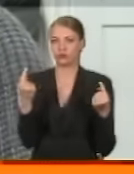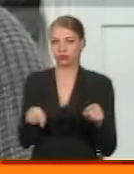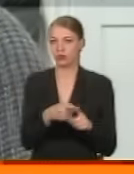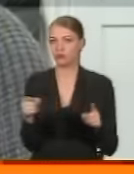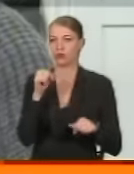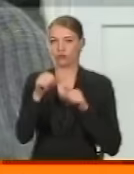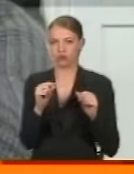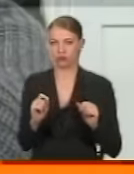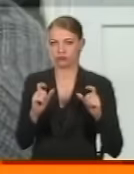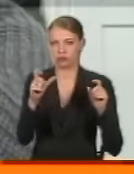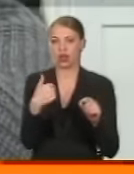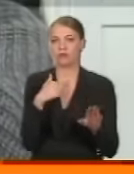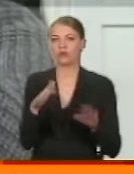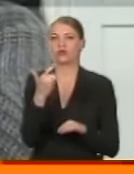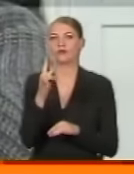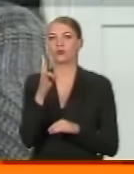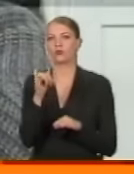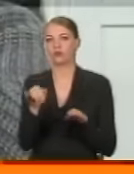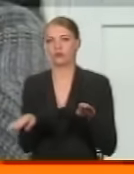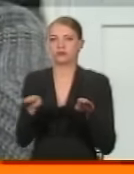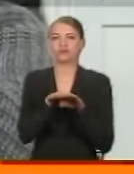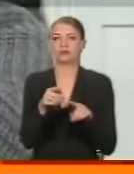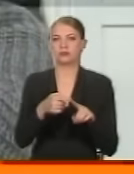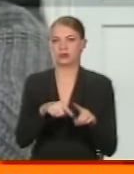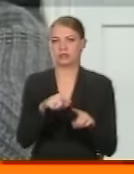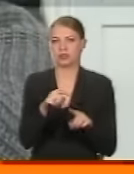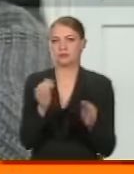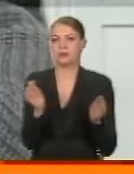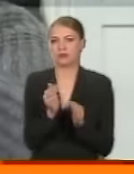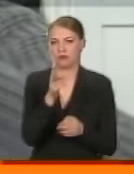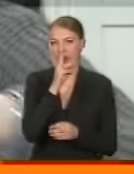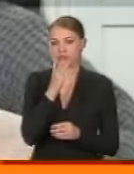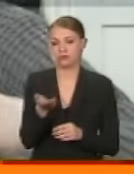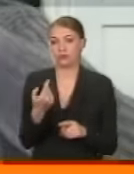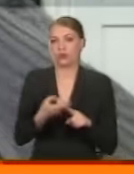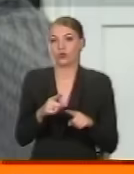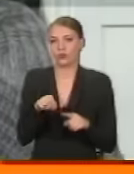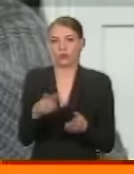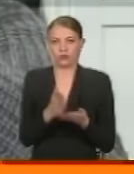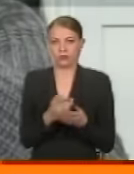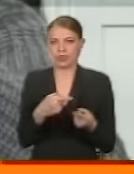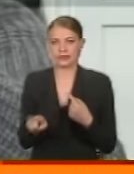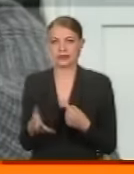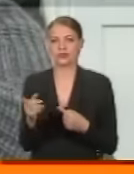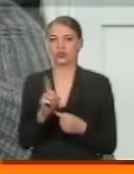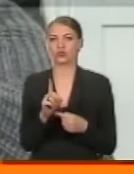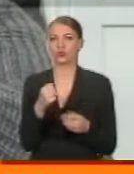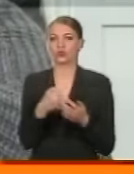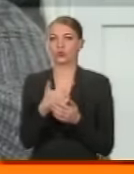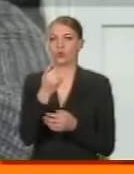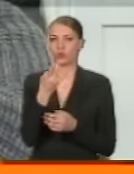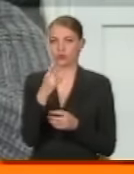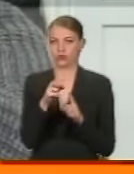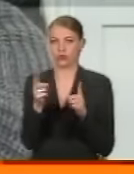року наростає, а ми лише в грудні підганяємо під це заробітну мінімальні стандарти. Тобто тут є різниця, що до цього грудня,